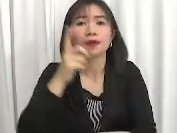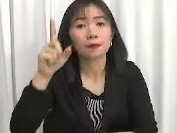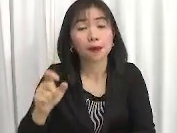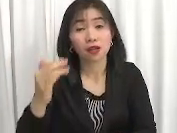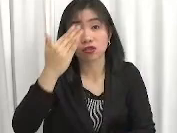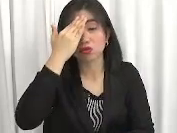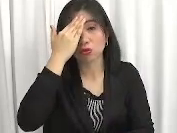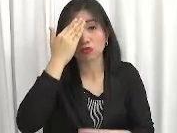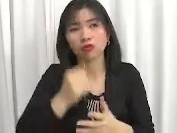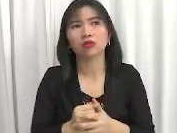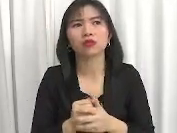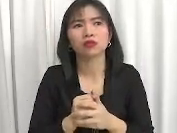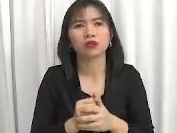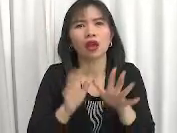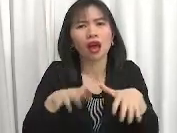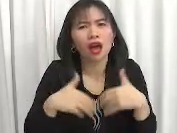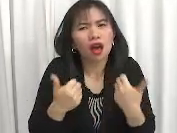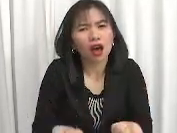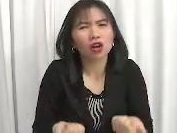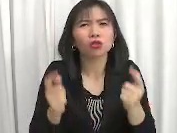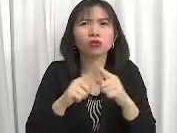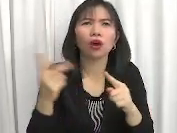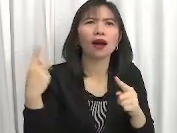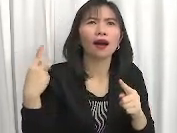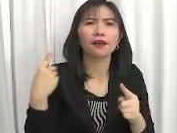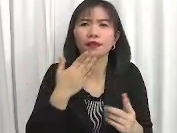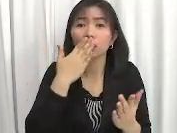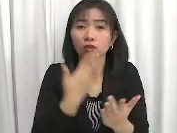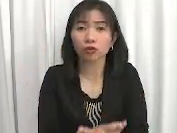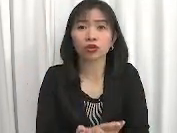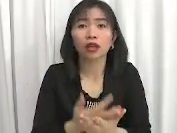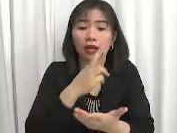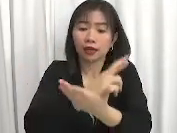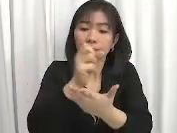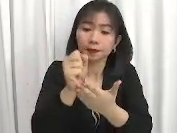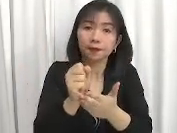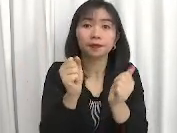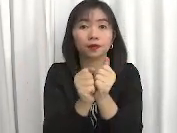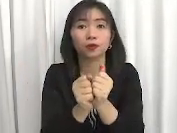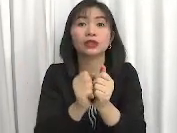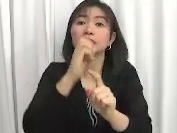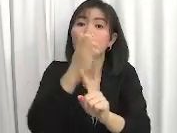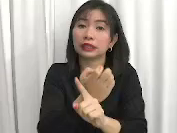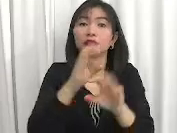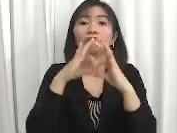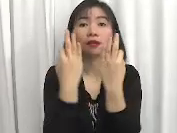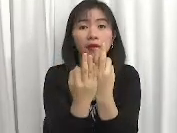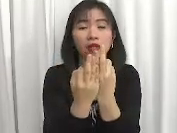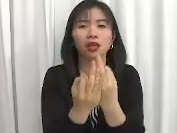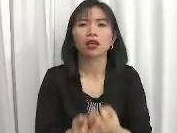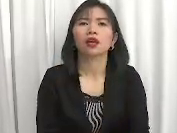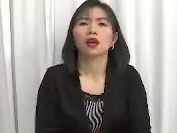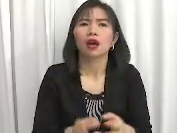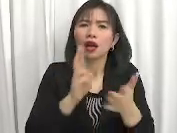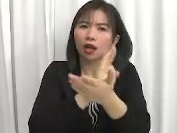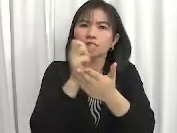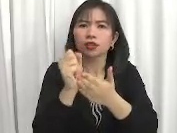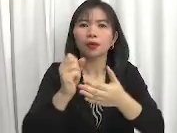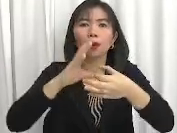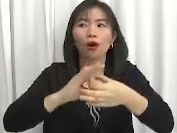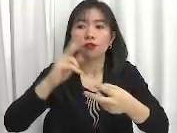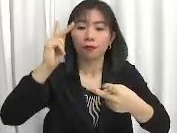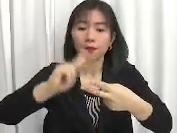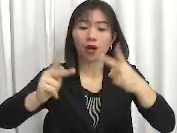paano mapapaigi yung ating pagsasama, yung pagsasama ng mag-asawa, tama, no? Kasi kung tayo